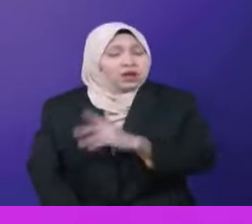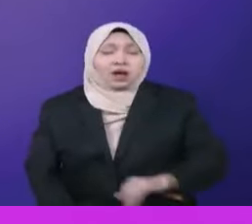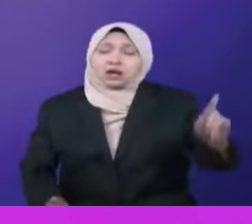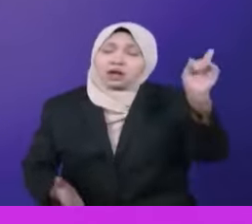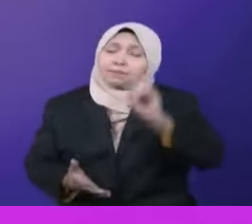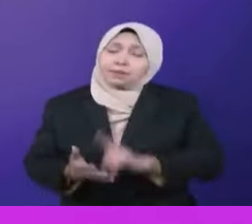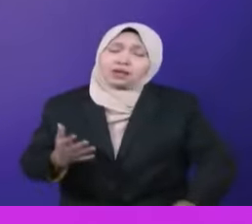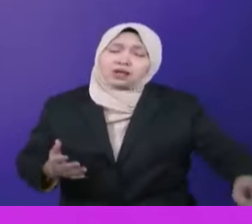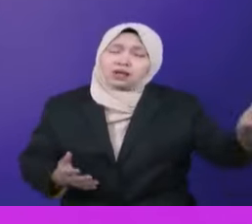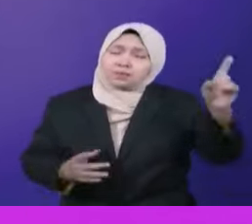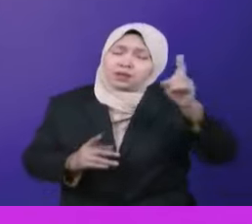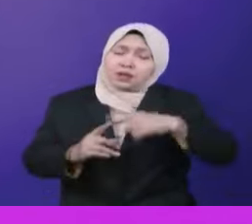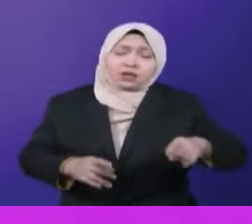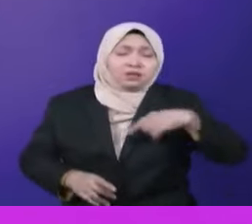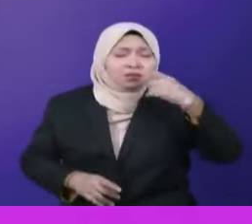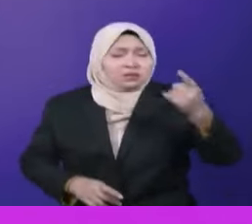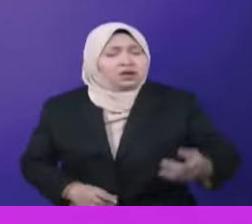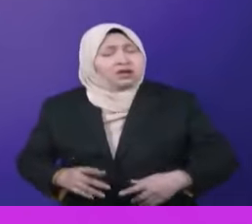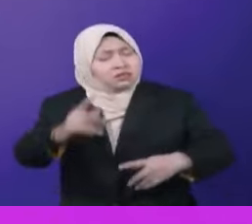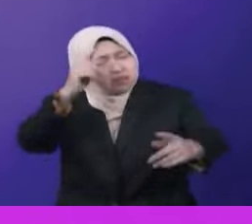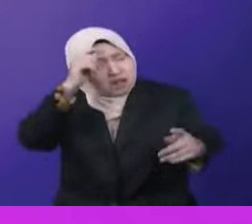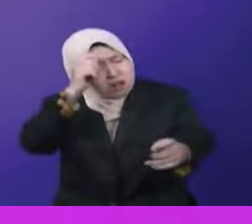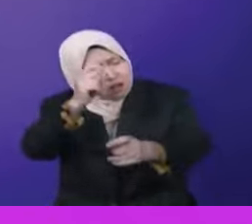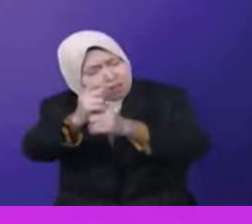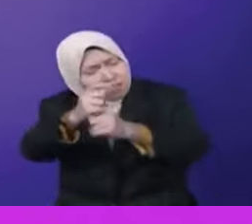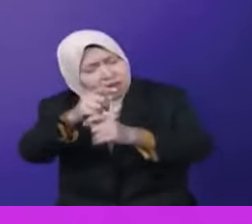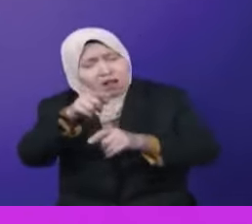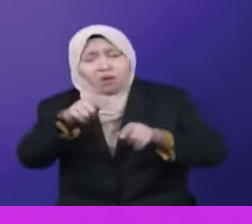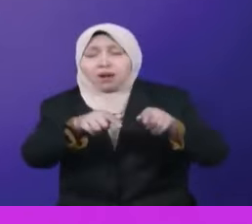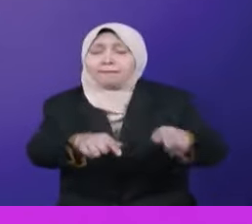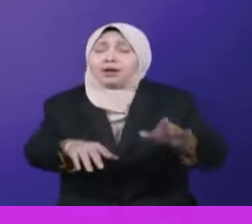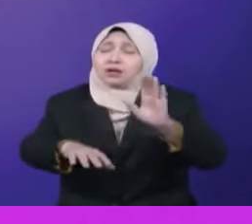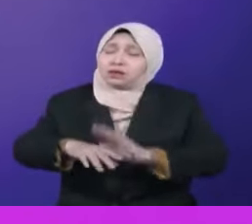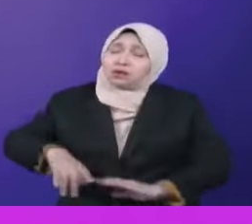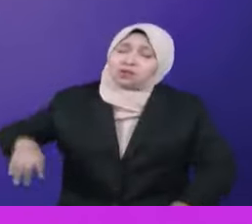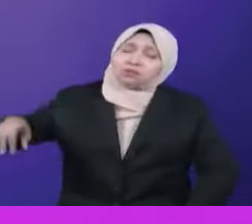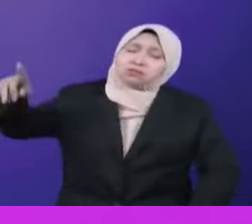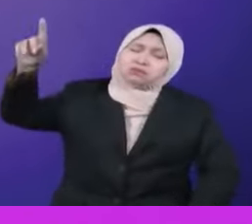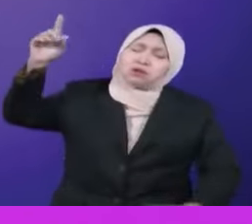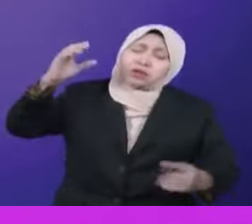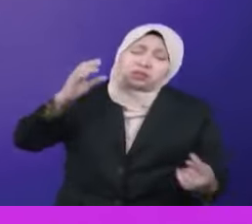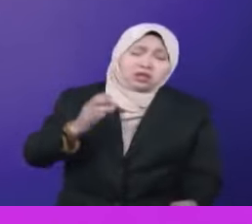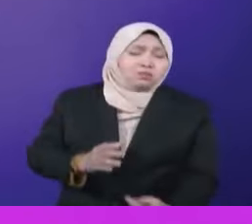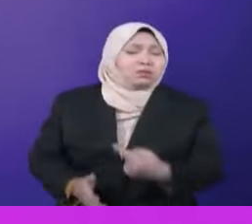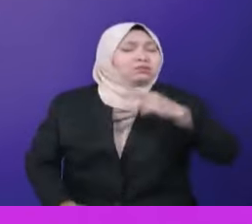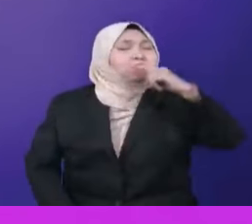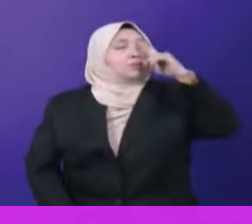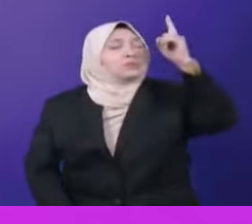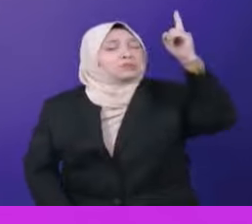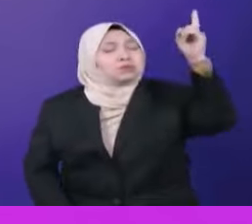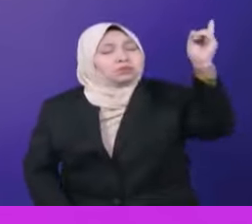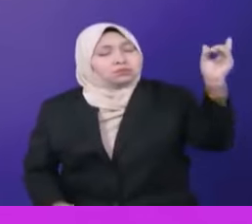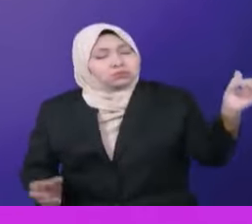وإذا قيل له اتق الله أخذته العزة